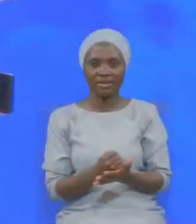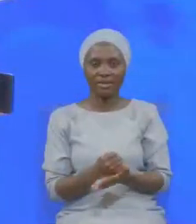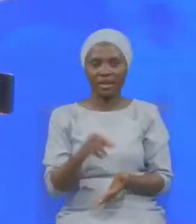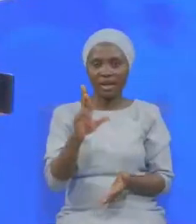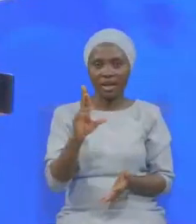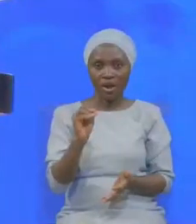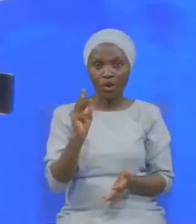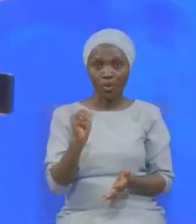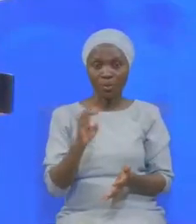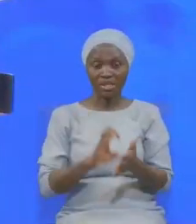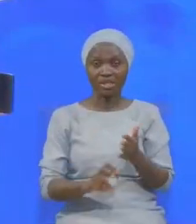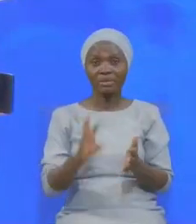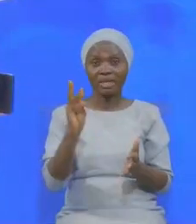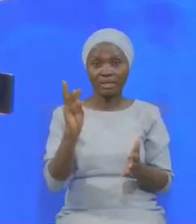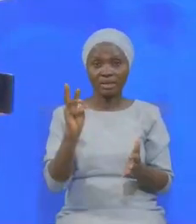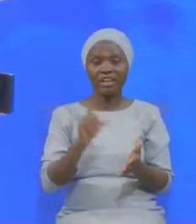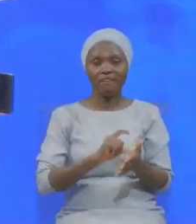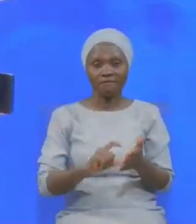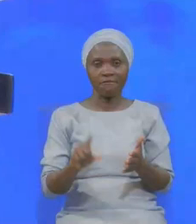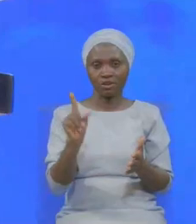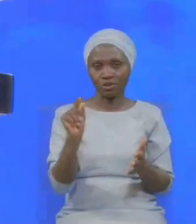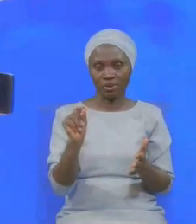16, verset 20.